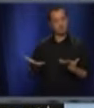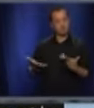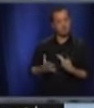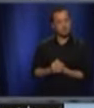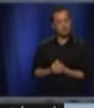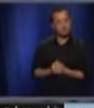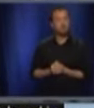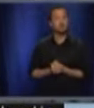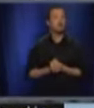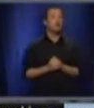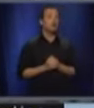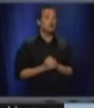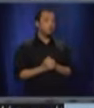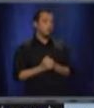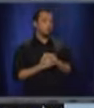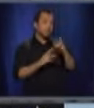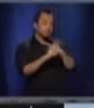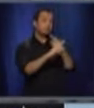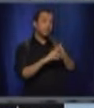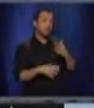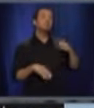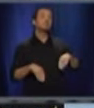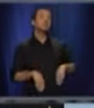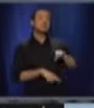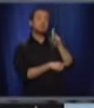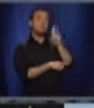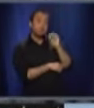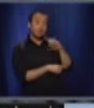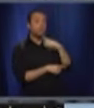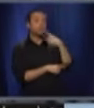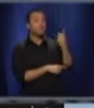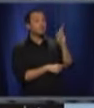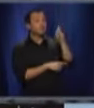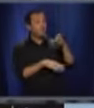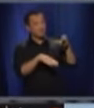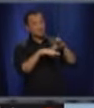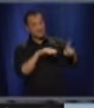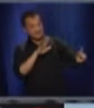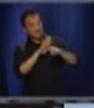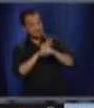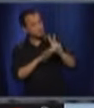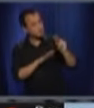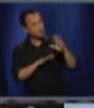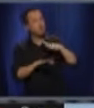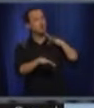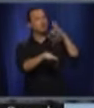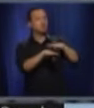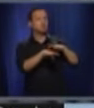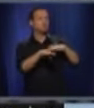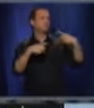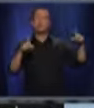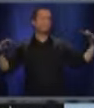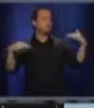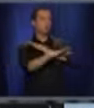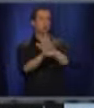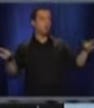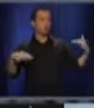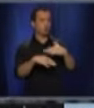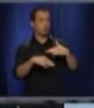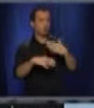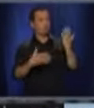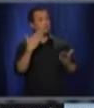qu'on les recommande, là. On s'entend bien, on n'est pas dans le rouge où on les interdit, on les recommande, mais j'aimerais ça peut-être que Dr. Lidvac